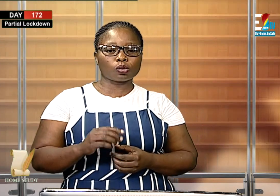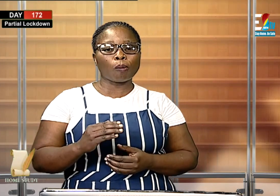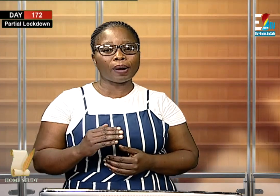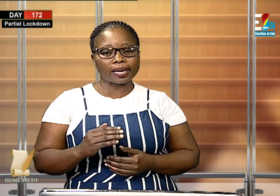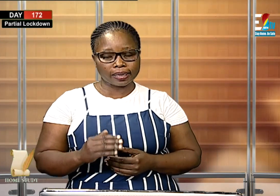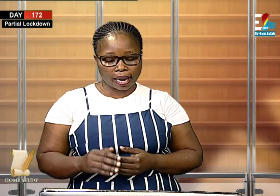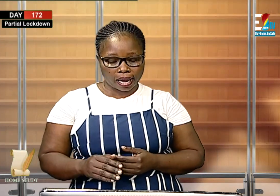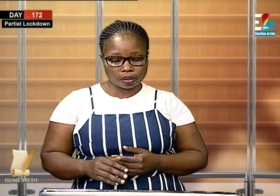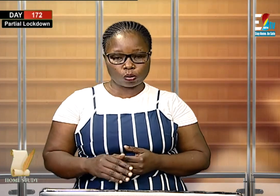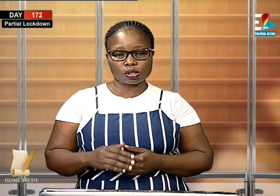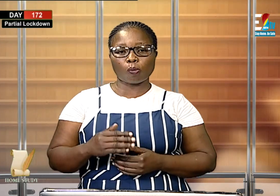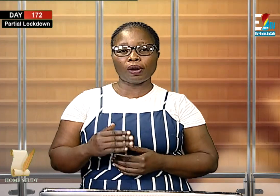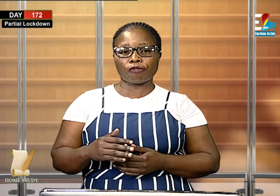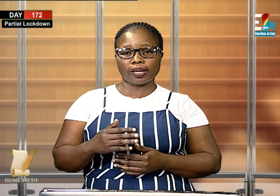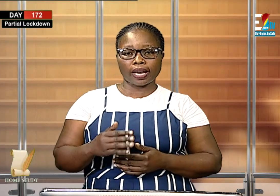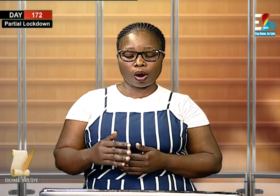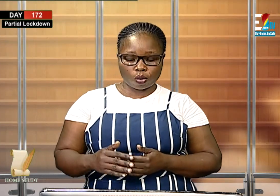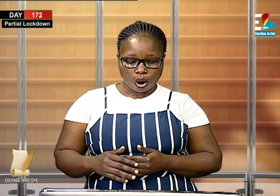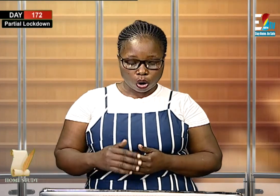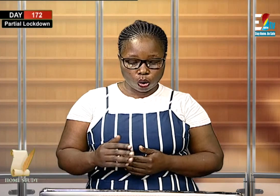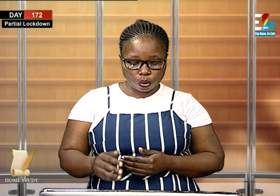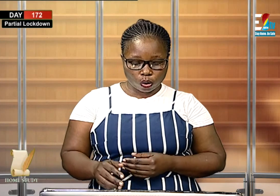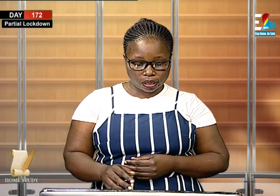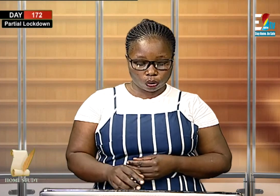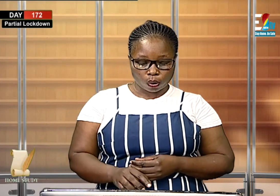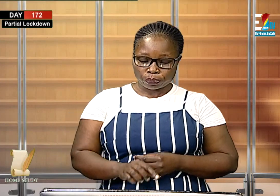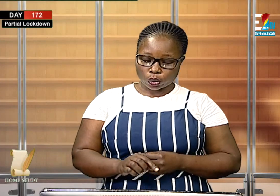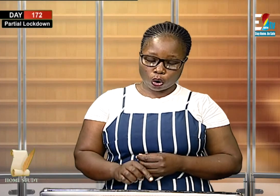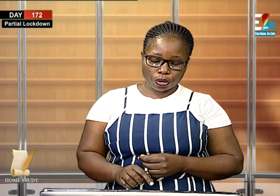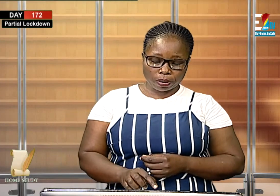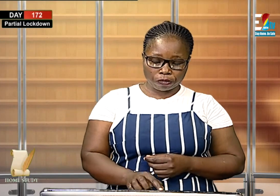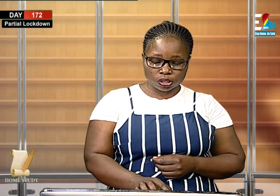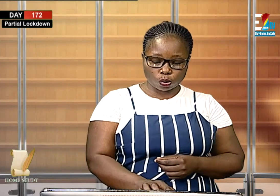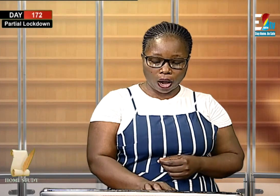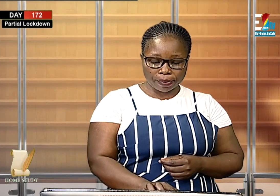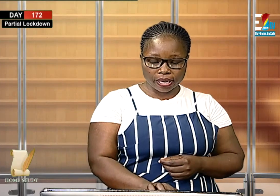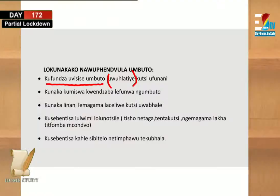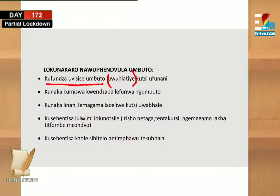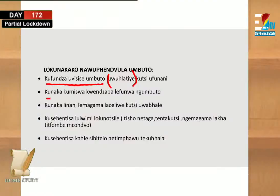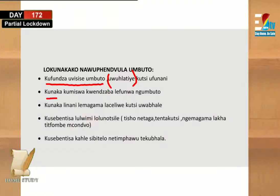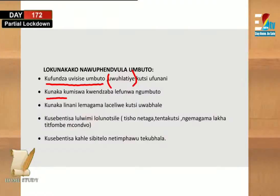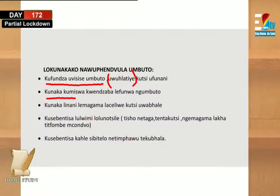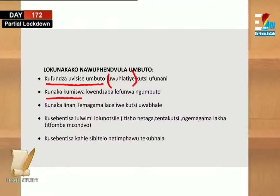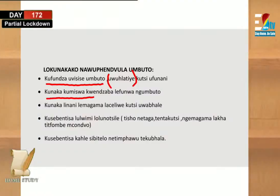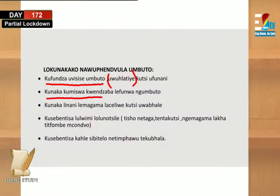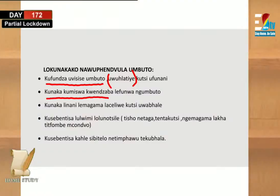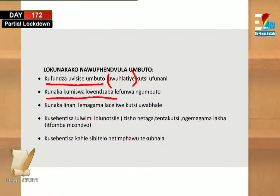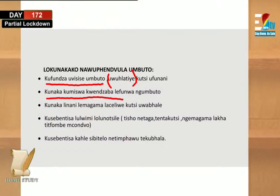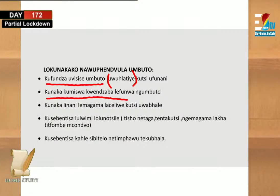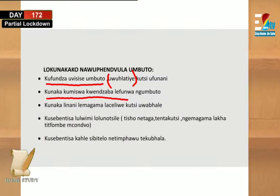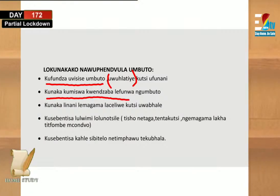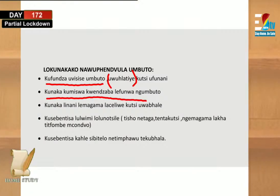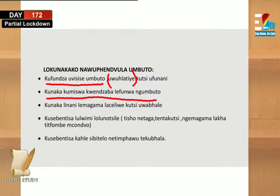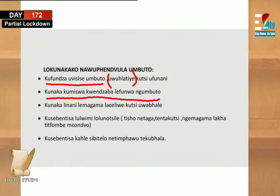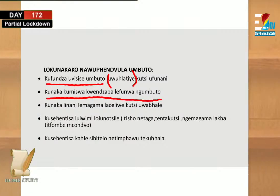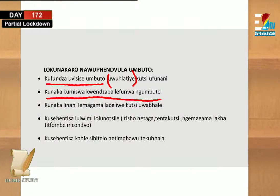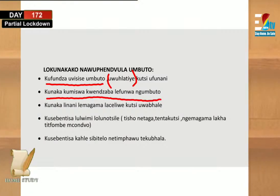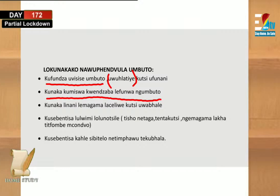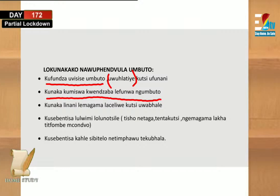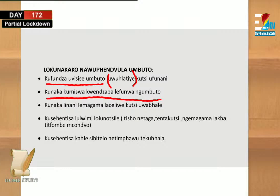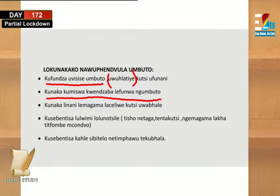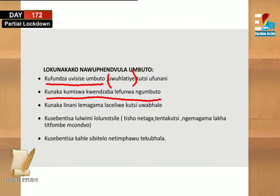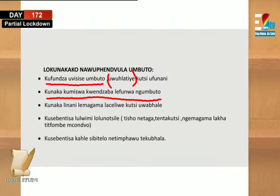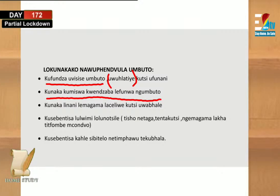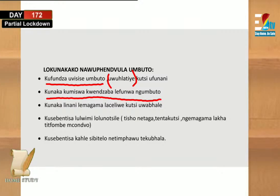ufuna ukuthi ubhale ngani kuze uphemvule naku lokungekho. Lokunye mfundzi wami kunaka kumiswa